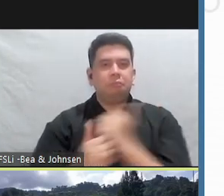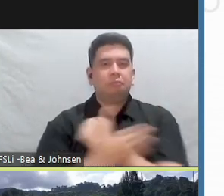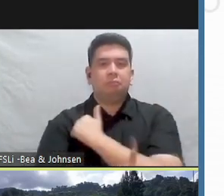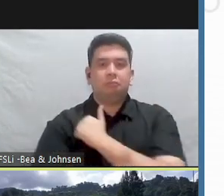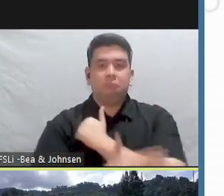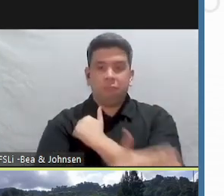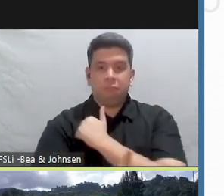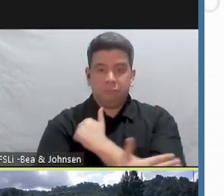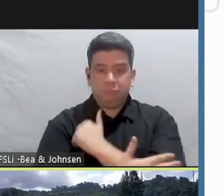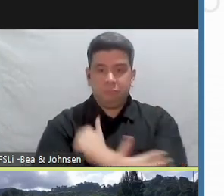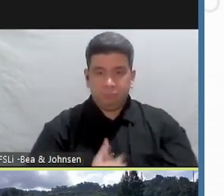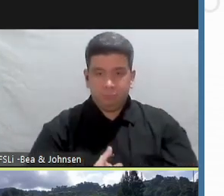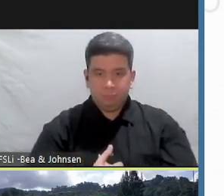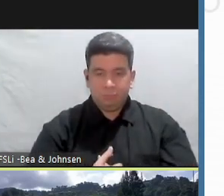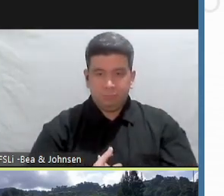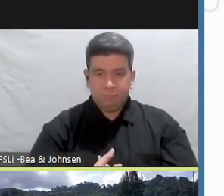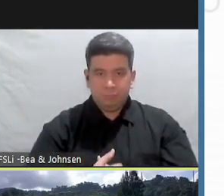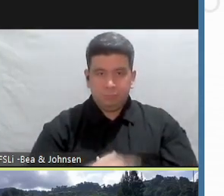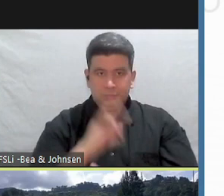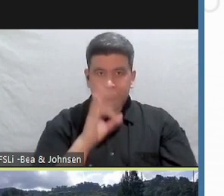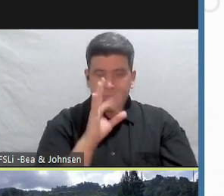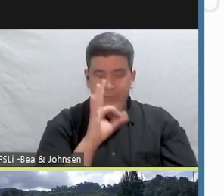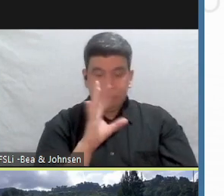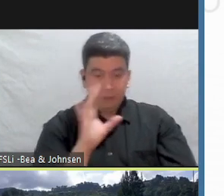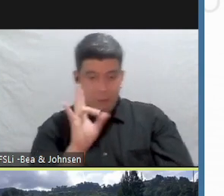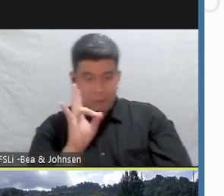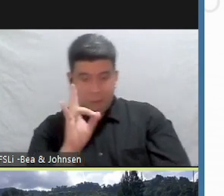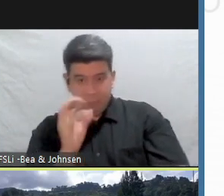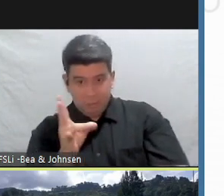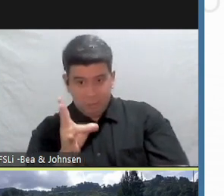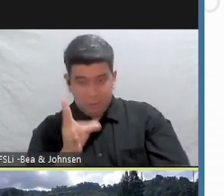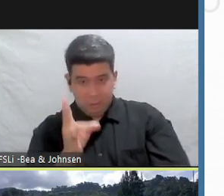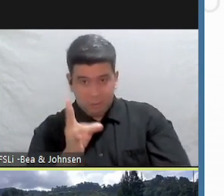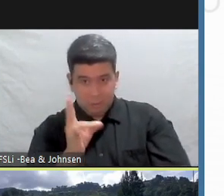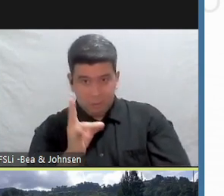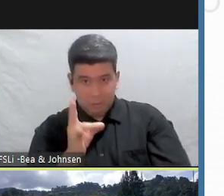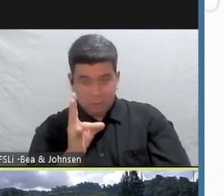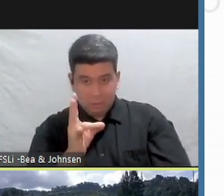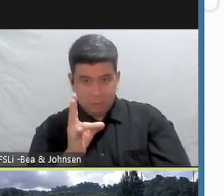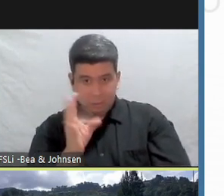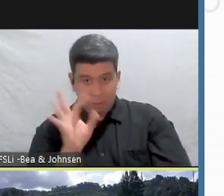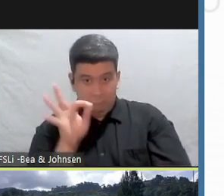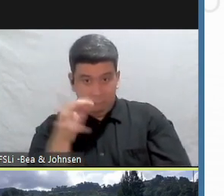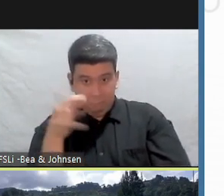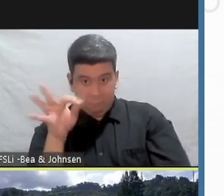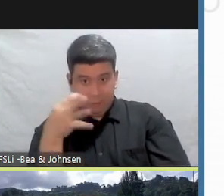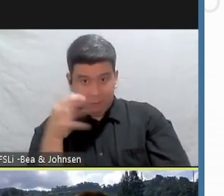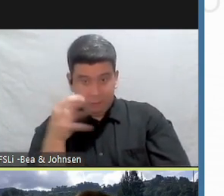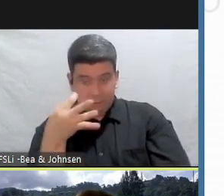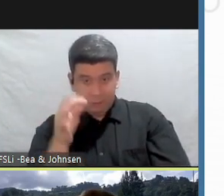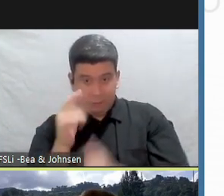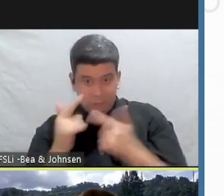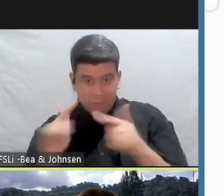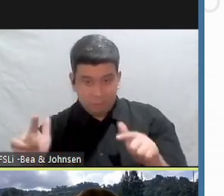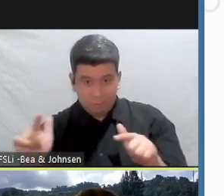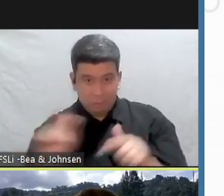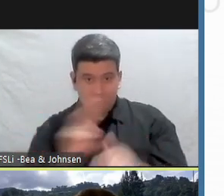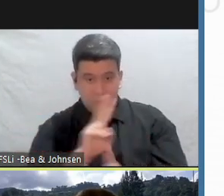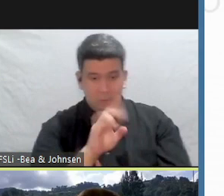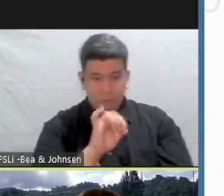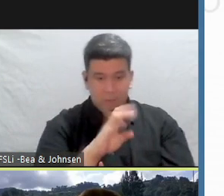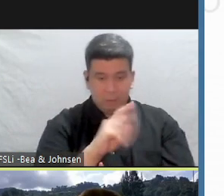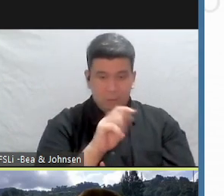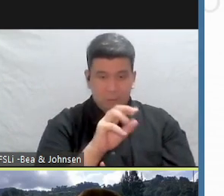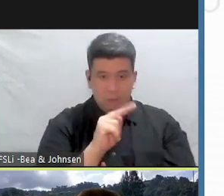mga nung 1970s, tinanggal na nila yung French. Kasi kung sa atin ay English, sa Vietnam ay French ang